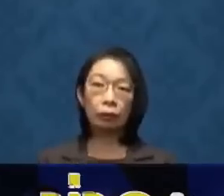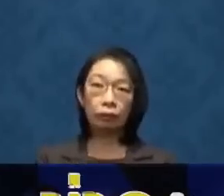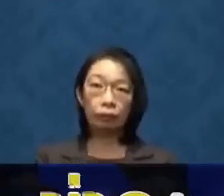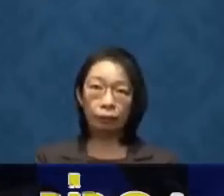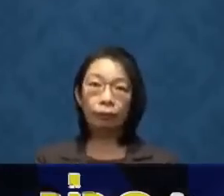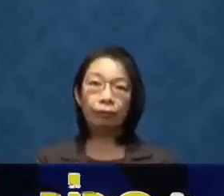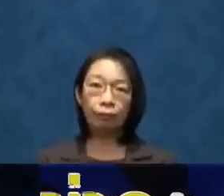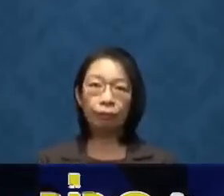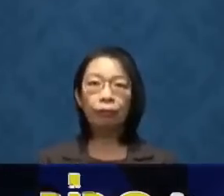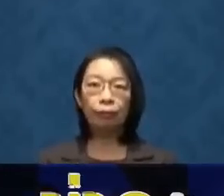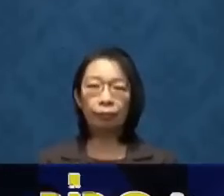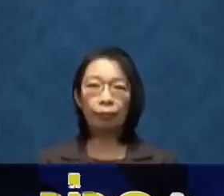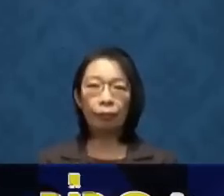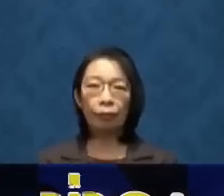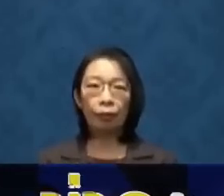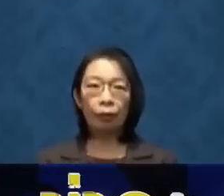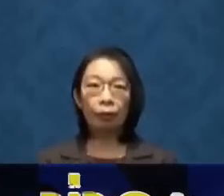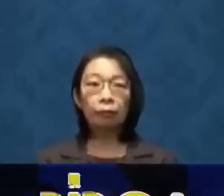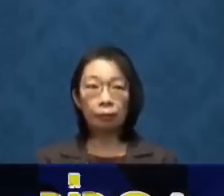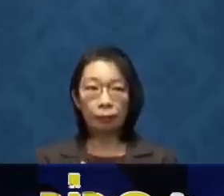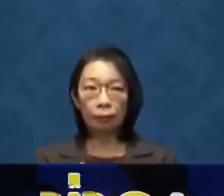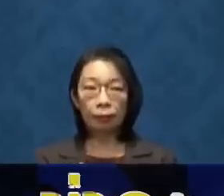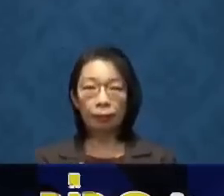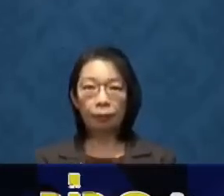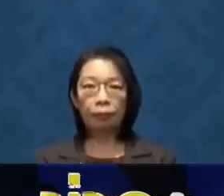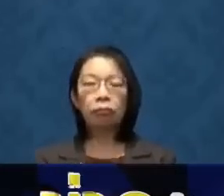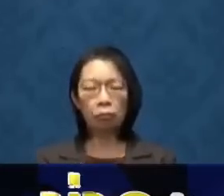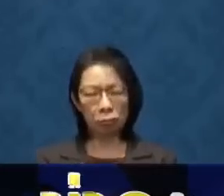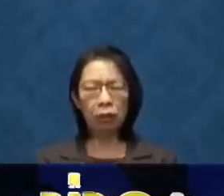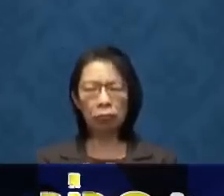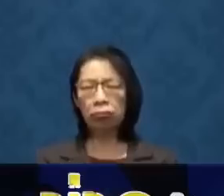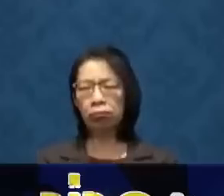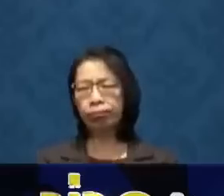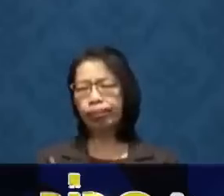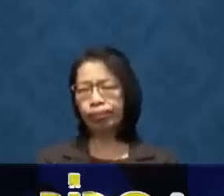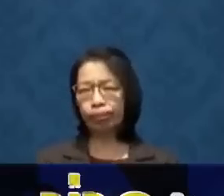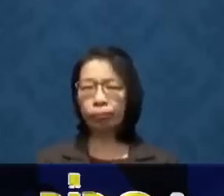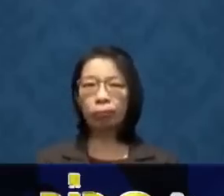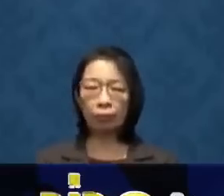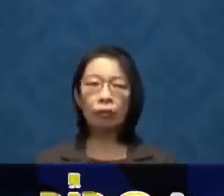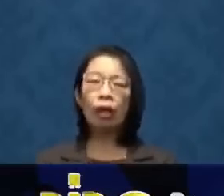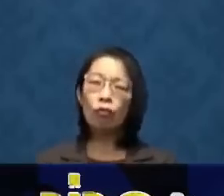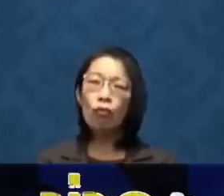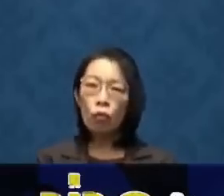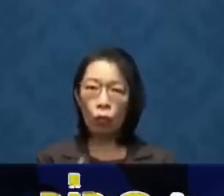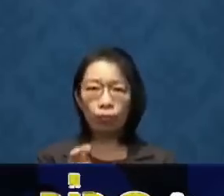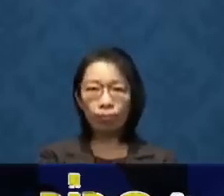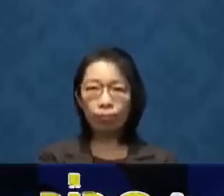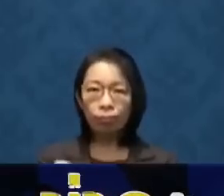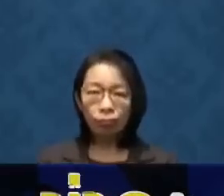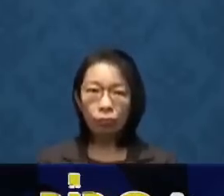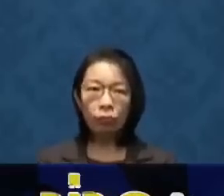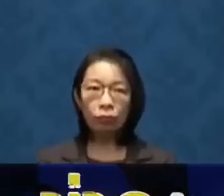ยลุกขึ้นบอกว่ารู้สึกเสียใจที่การพิจารณากฎหมายแล้วไม่เสร็จไม่สามารถลงมติได้มีแนวโน้มจะไม่อนุมัติกฎหมาย